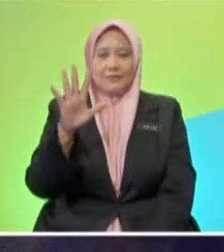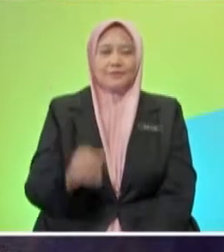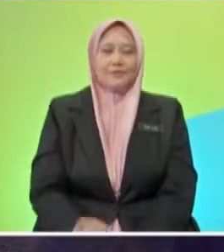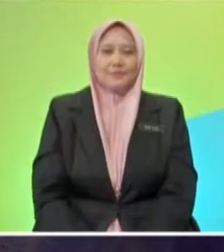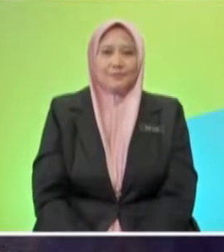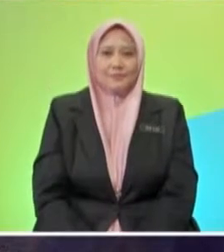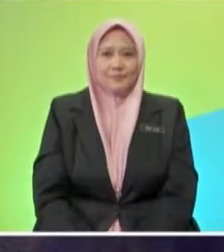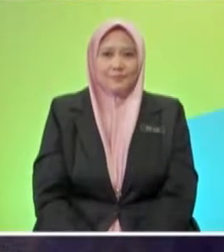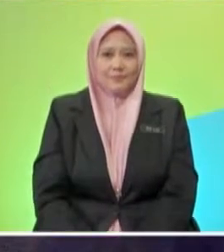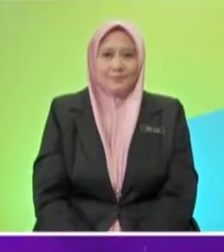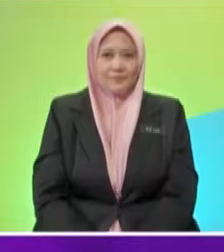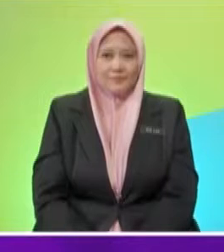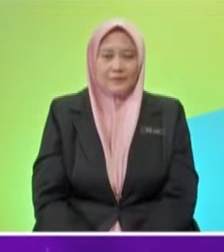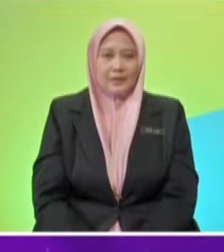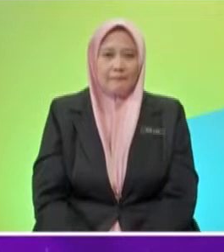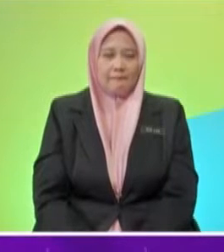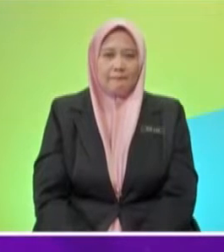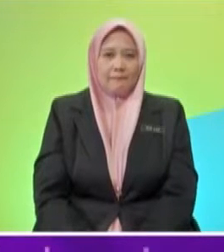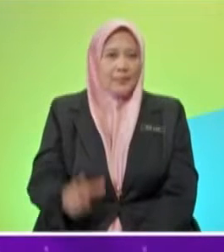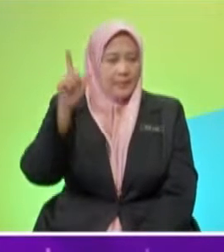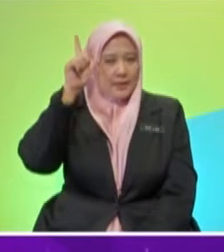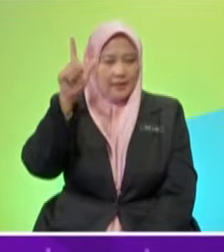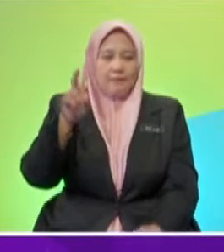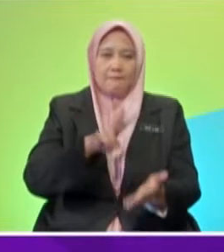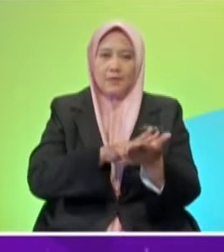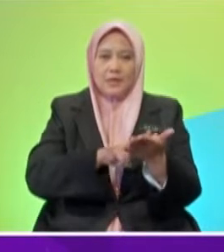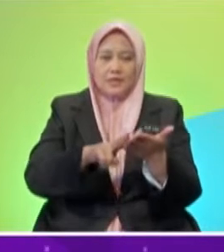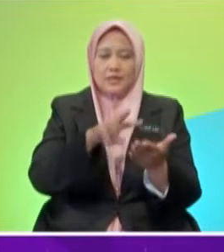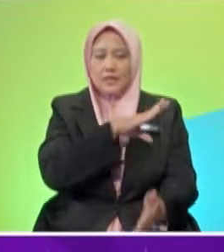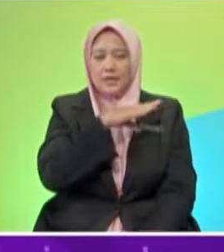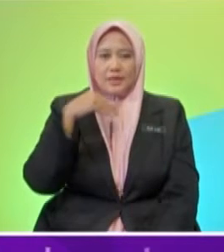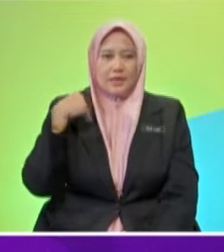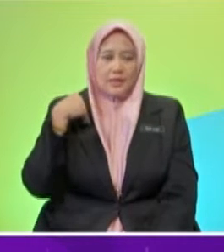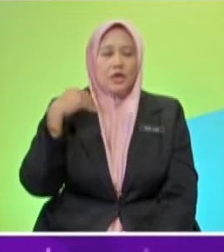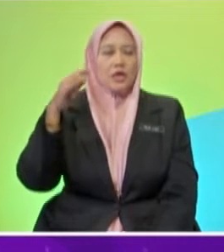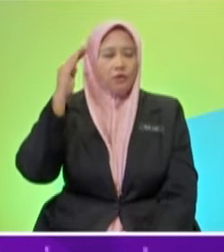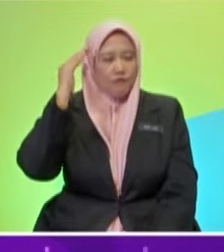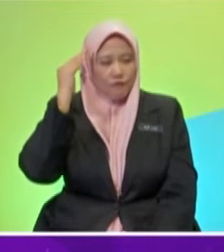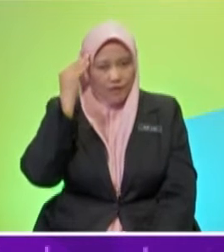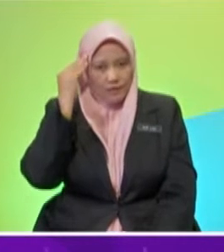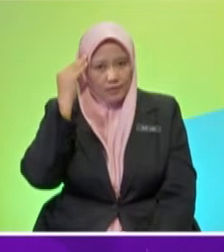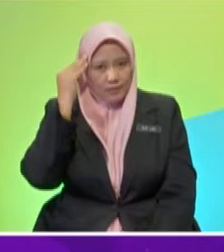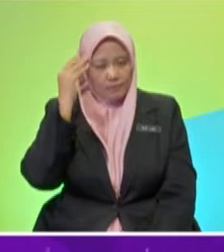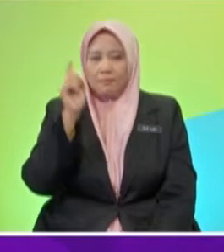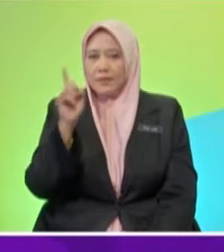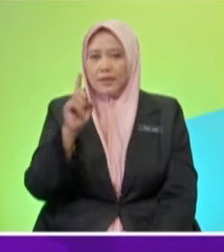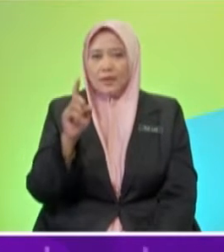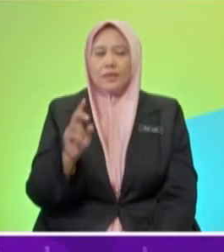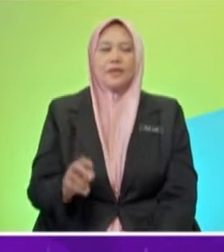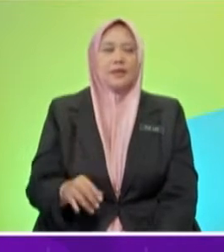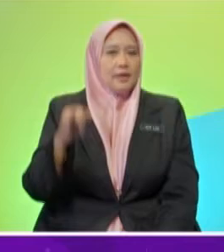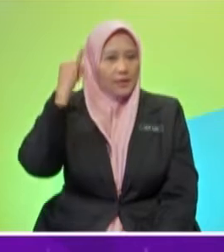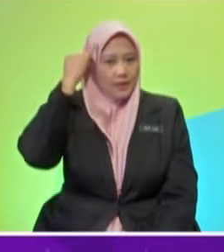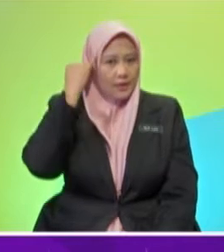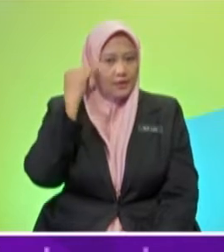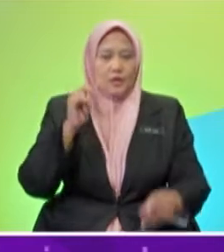lihat Apache kemudian kita faham dan carilah ide utama berdasarkan p3b berkampanye seringkali Maha